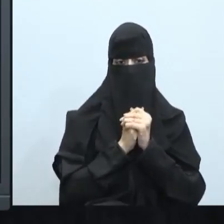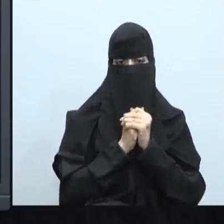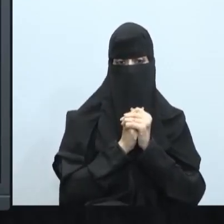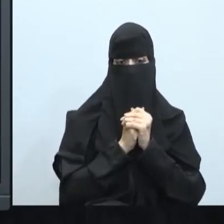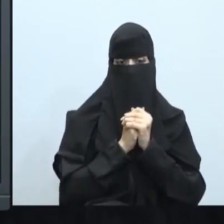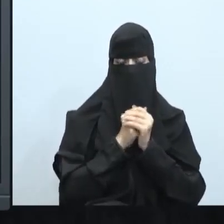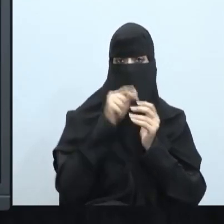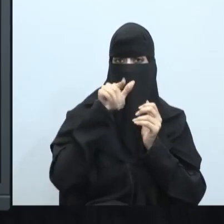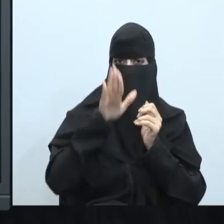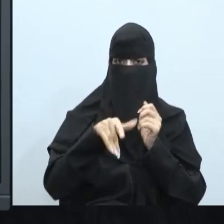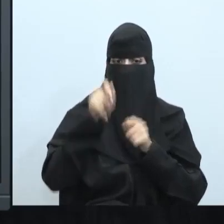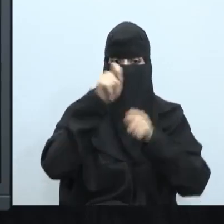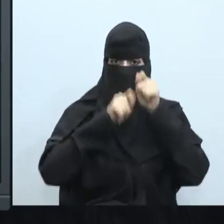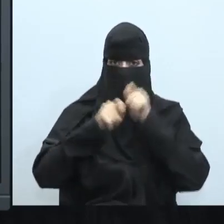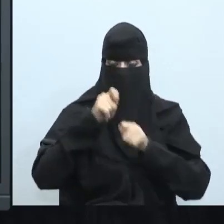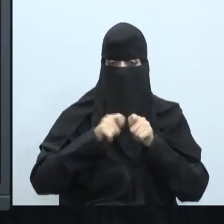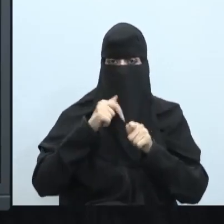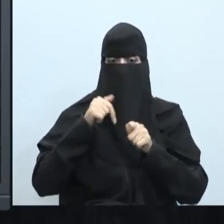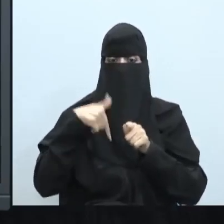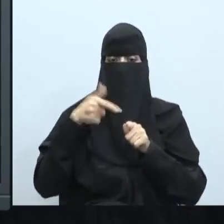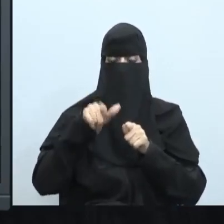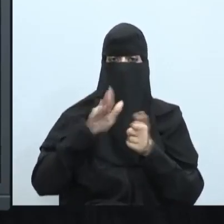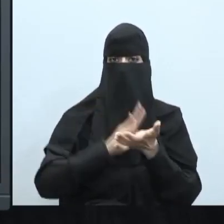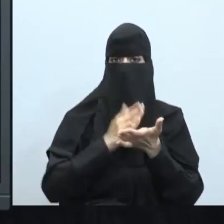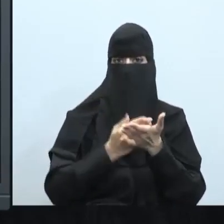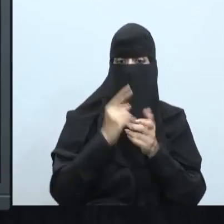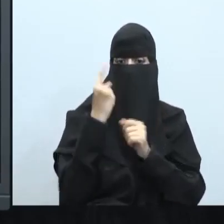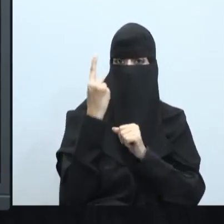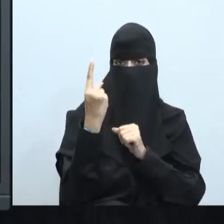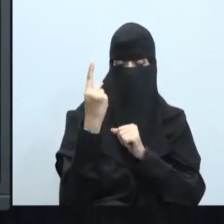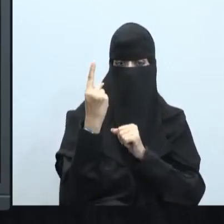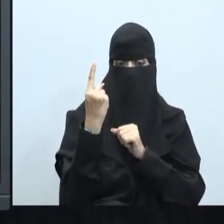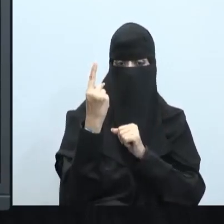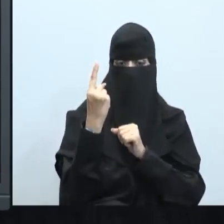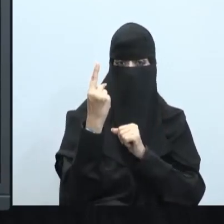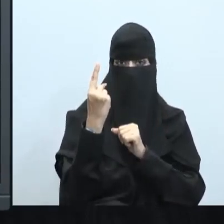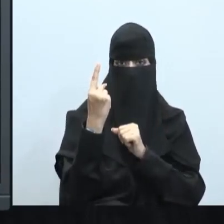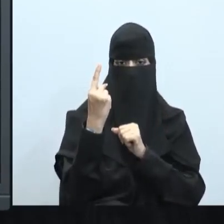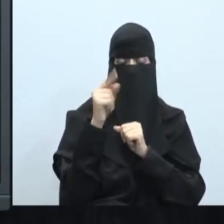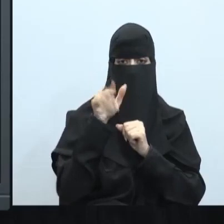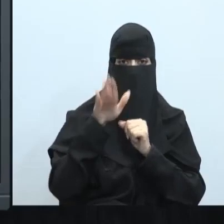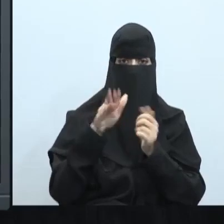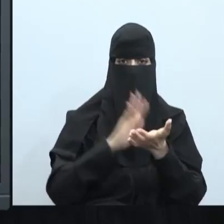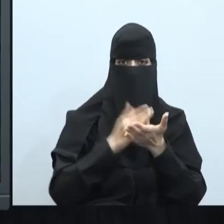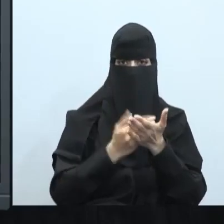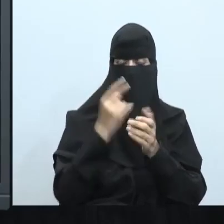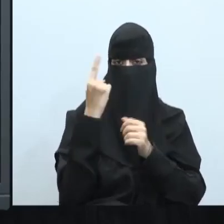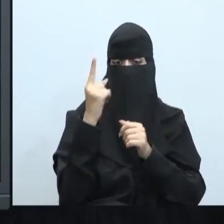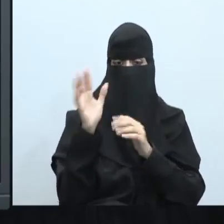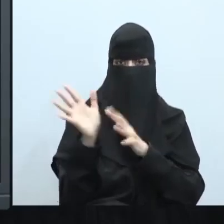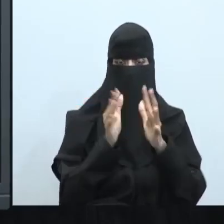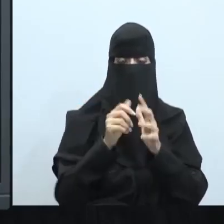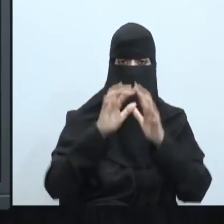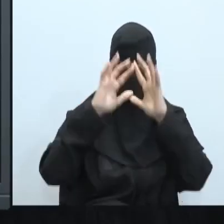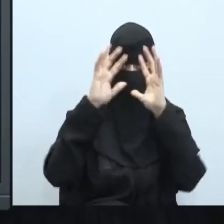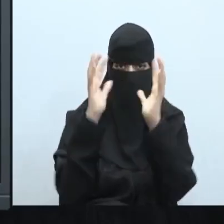اذا هذه العمليه في المترجم كمدخلات واحده لدينا في المترجم المدخلات واحده البرنامج كتله واحده